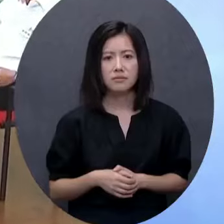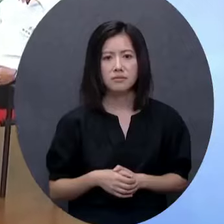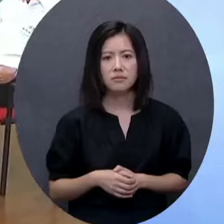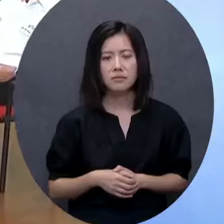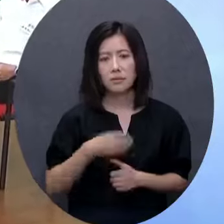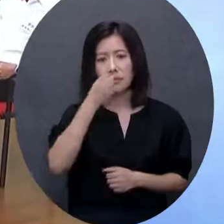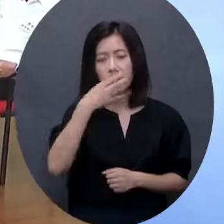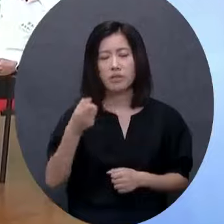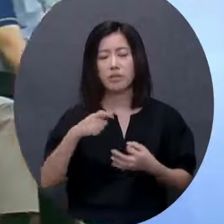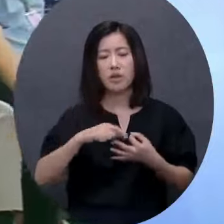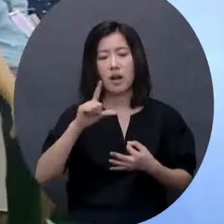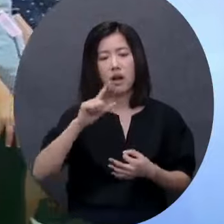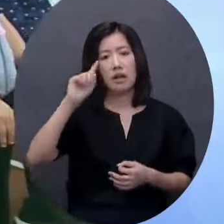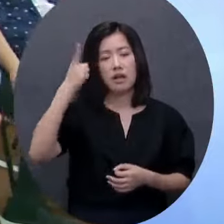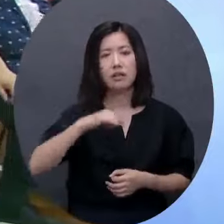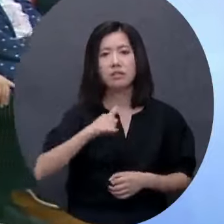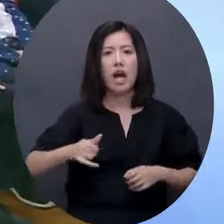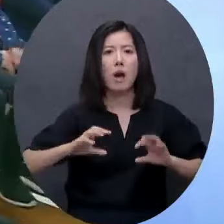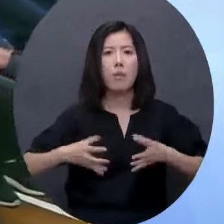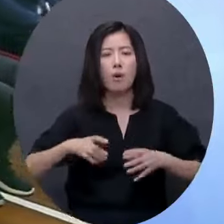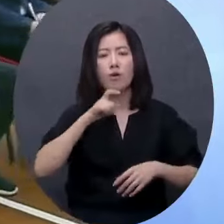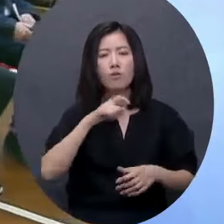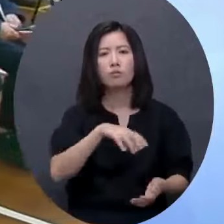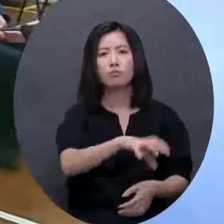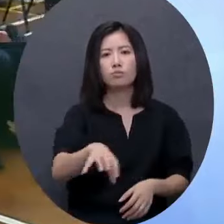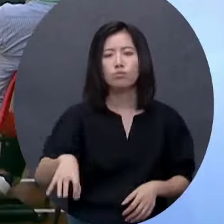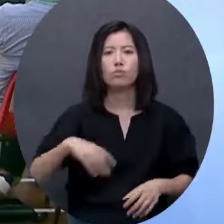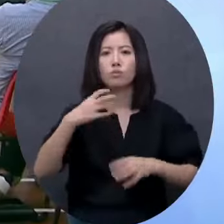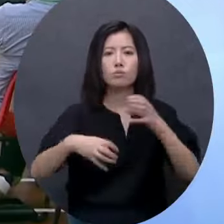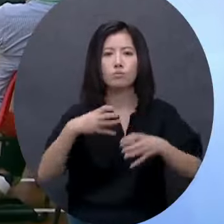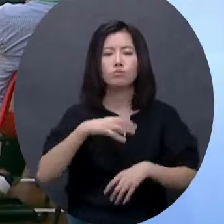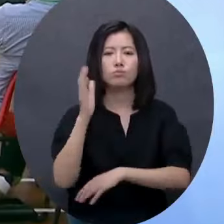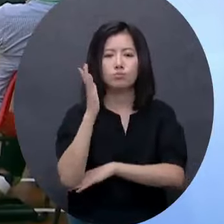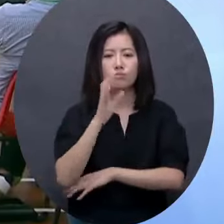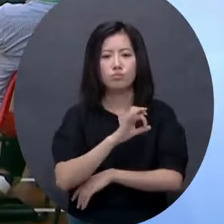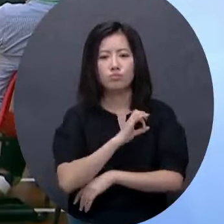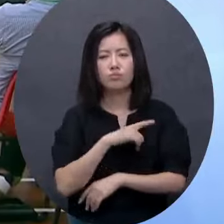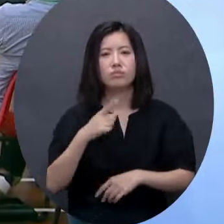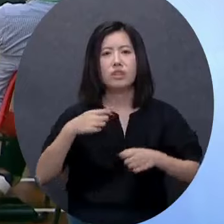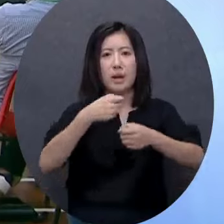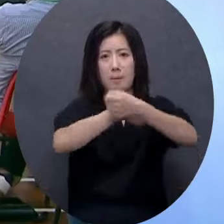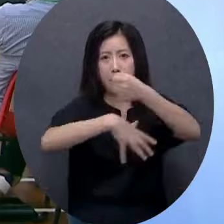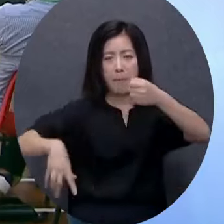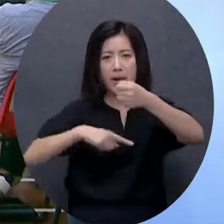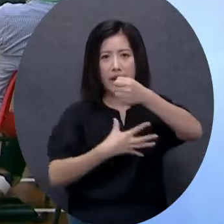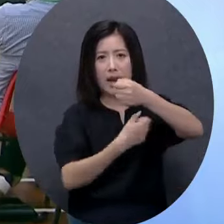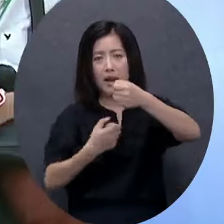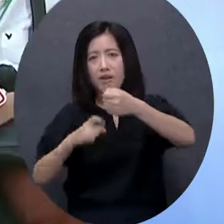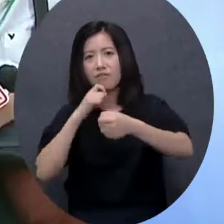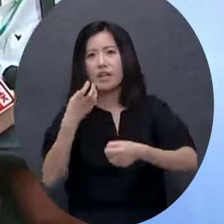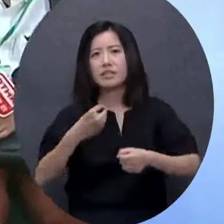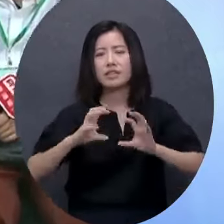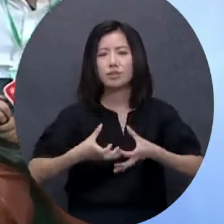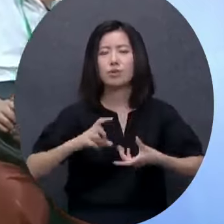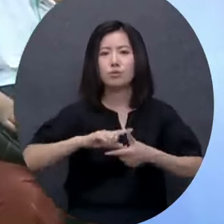行政長官李家超聽日將會喺大埔舉行地區諮詢會，佢話佢同各司局長會以小組討論形式，